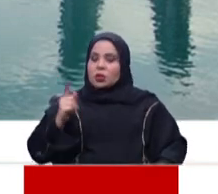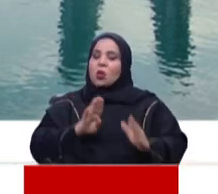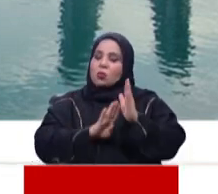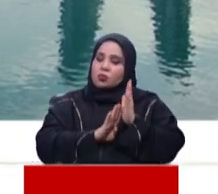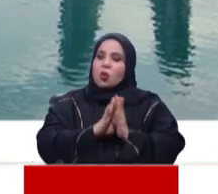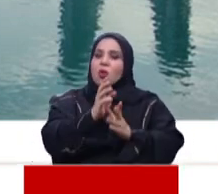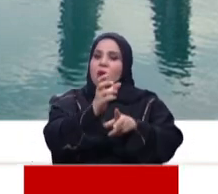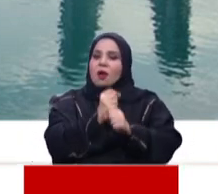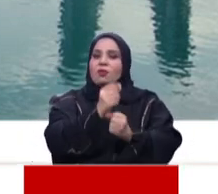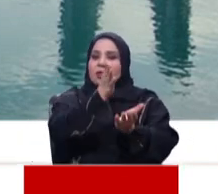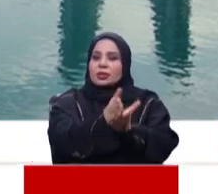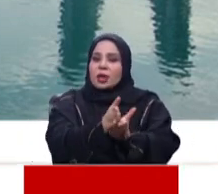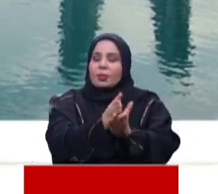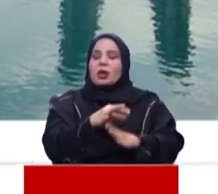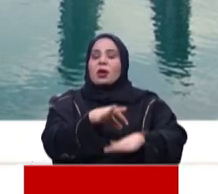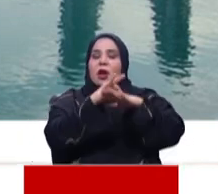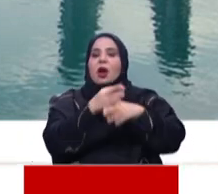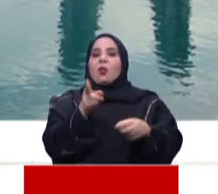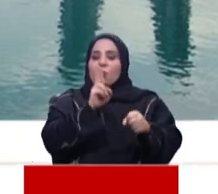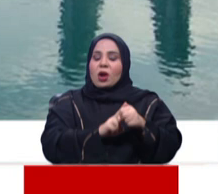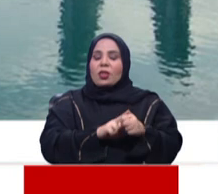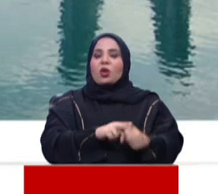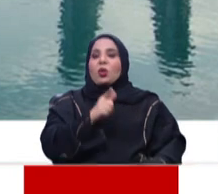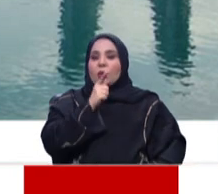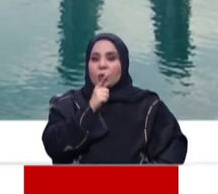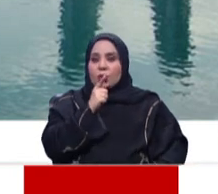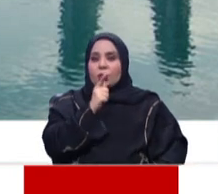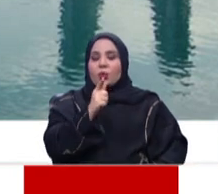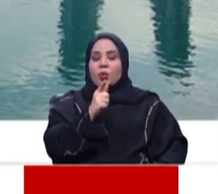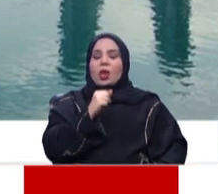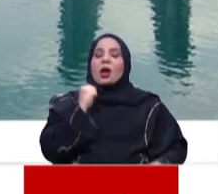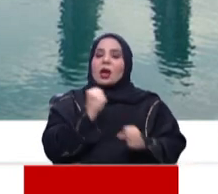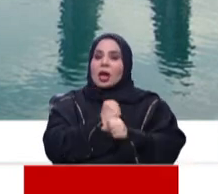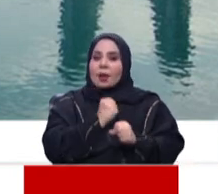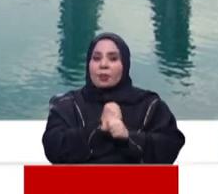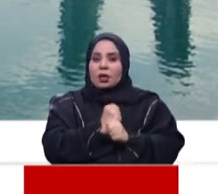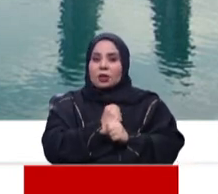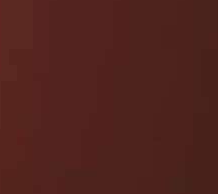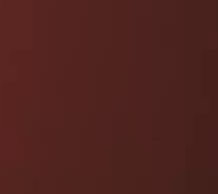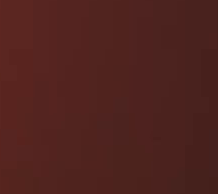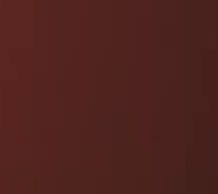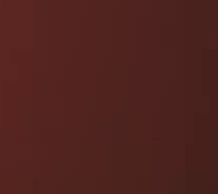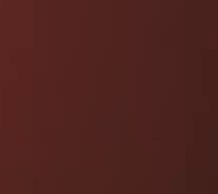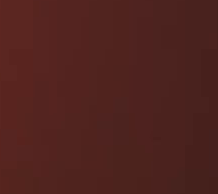الجهات ومعاييرها الازدواجية البعيدة عن المهنية والمستقية.